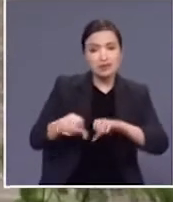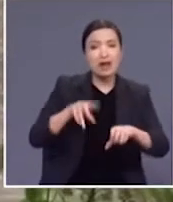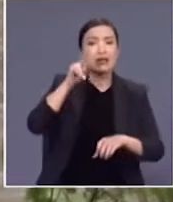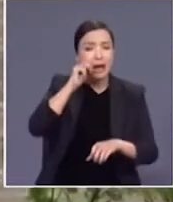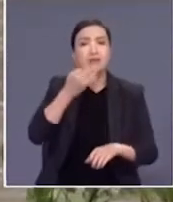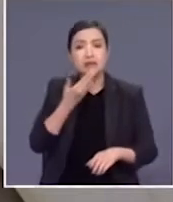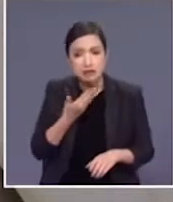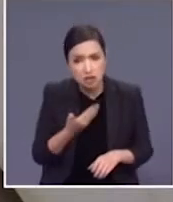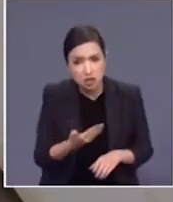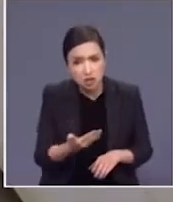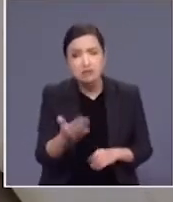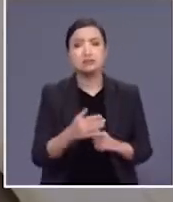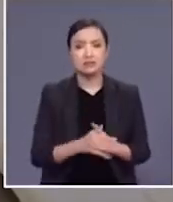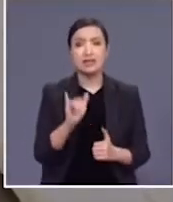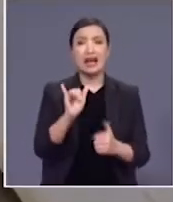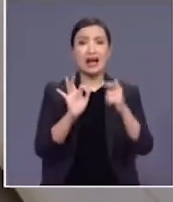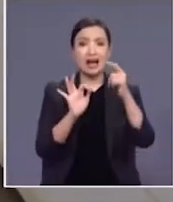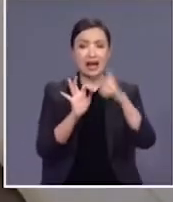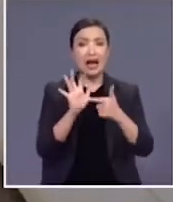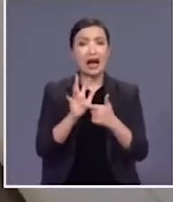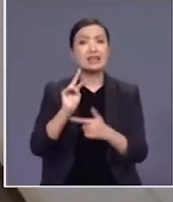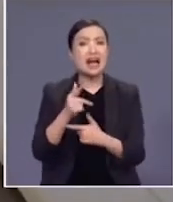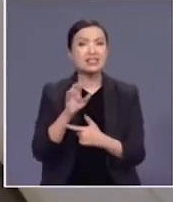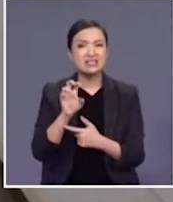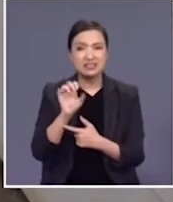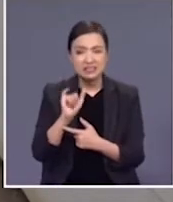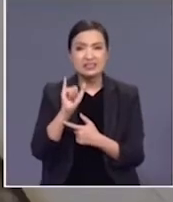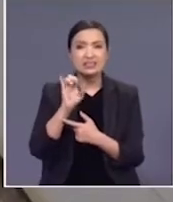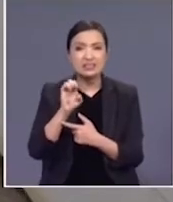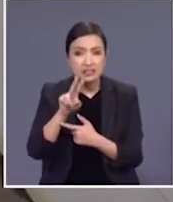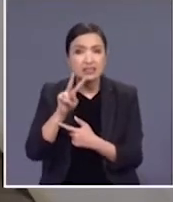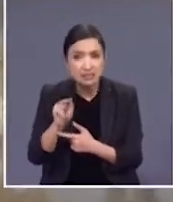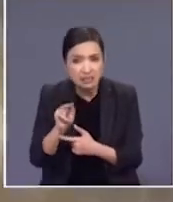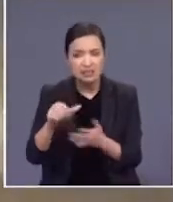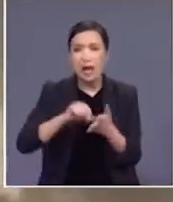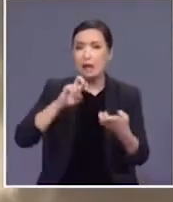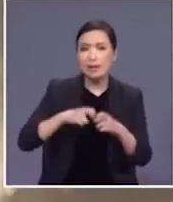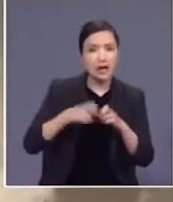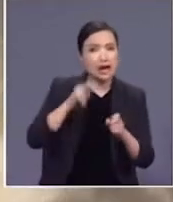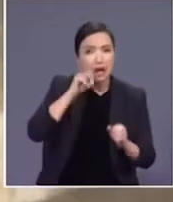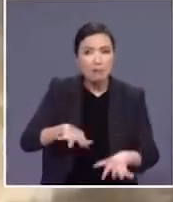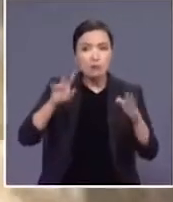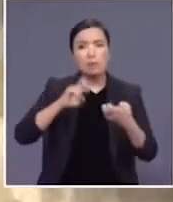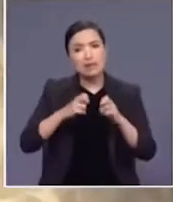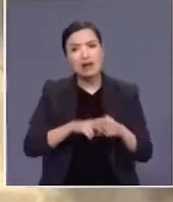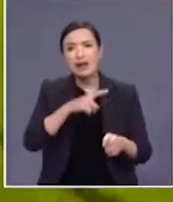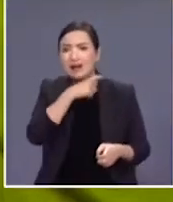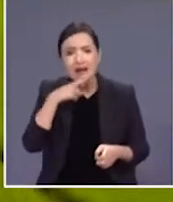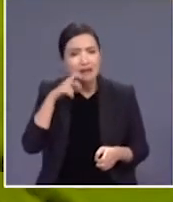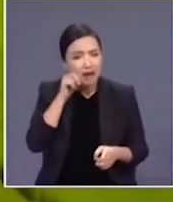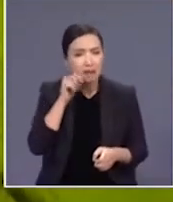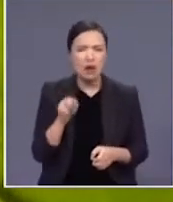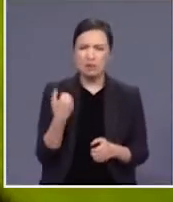างยั่งยืนซึ่งจะต้องแก้ปัญหาทั้งฝนแล้งน้ำท่วมได้แต่หลายโครงการที่เราวางไว้นะครับเดินหน้าไปไม่ได้เพราะติดที่ดินเ